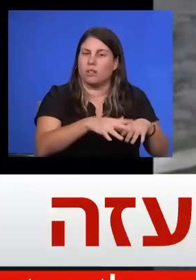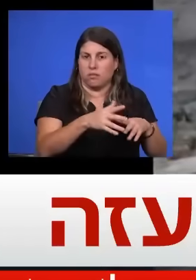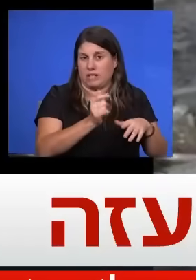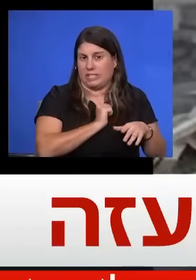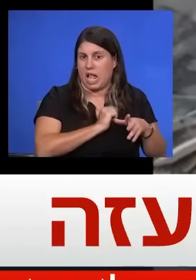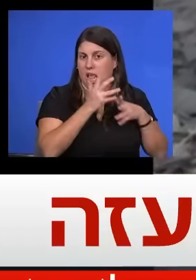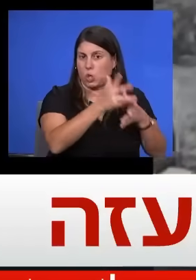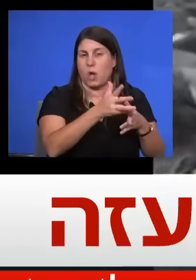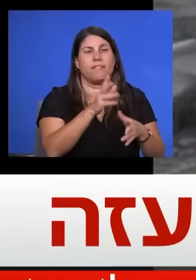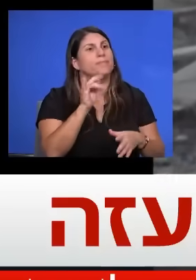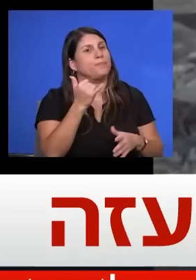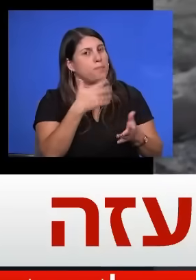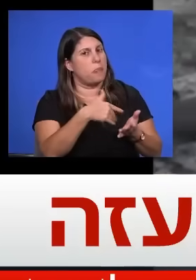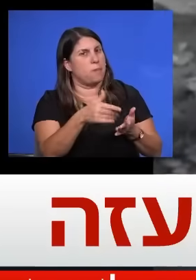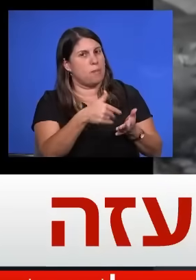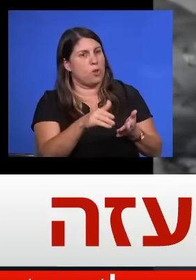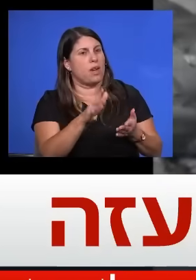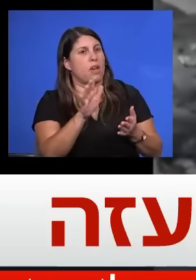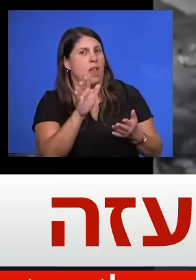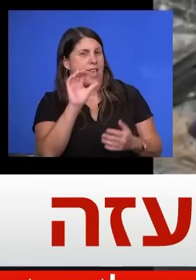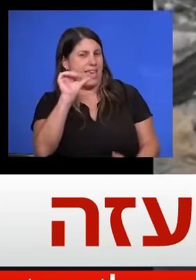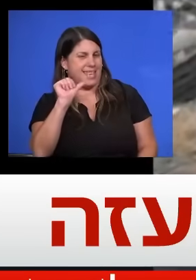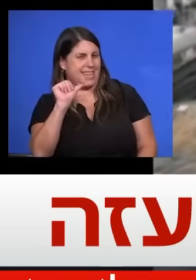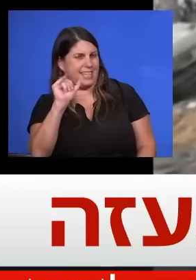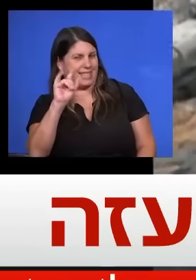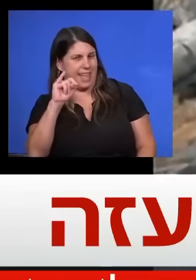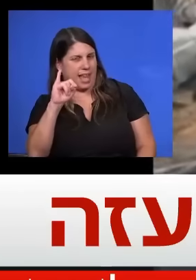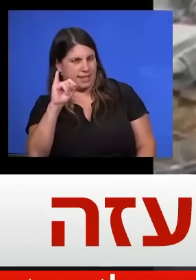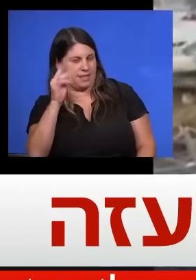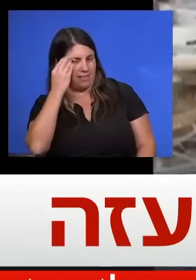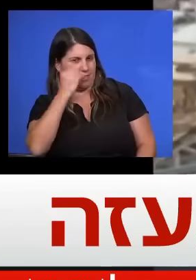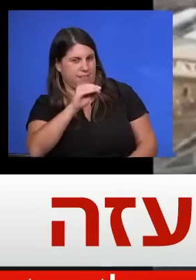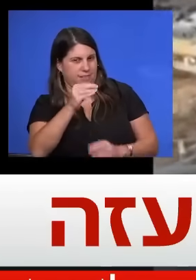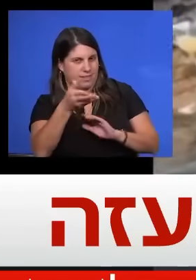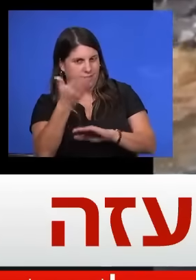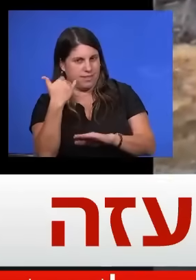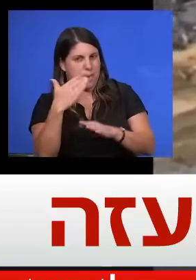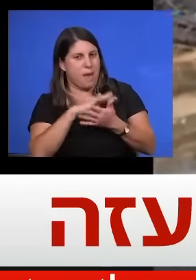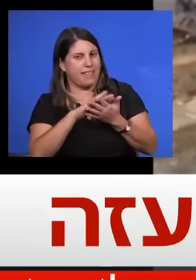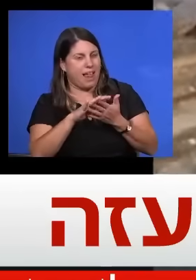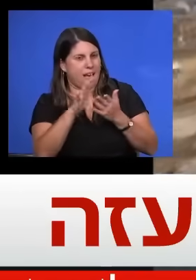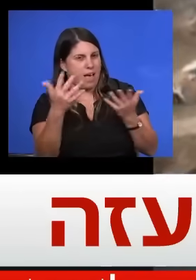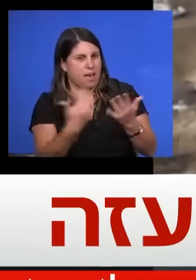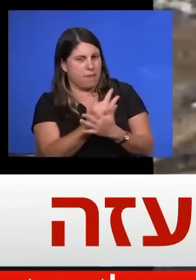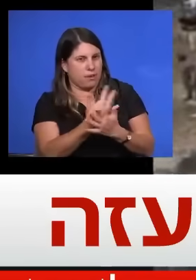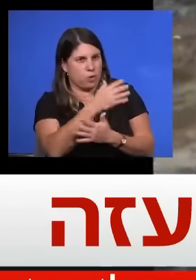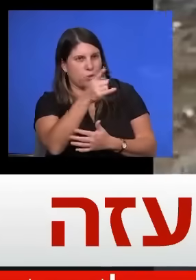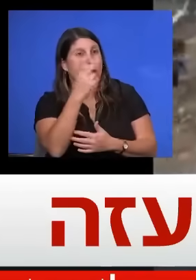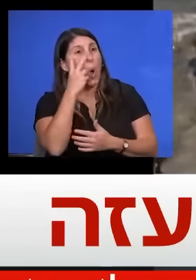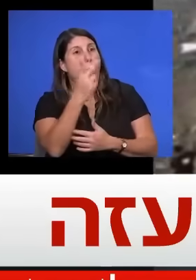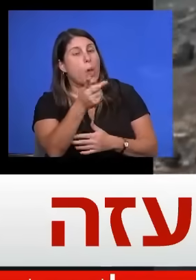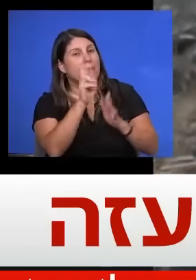בהמשך למה שאיתי בלומנטל דיווח קודם לכן בתחילת המהדורה, ממש בתמונות הללו רואים את